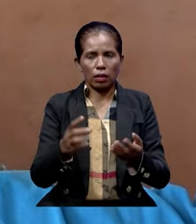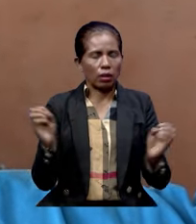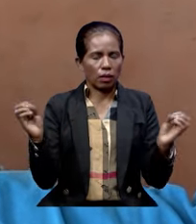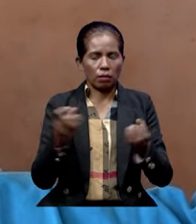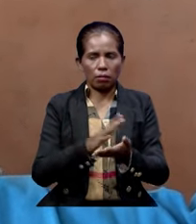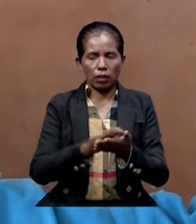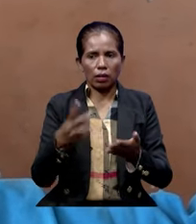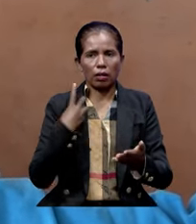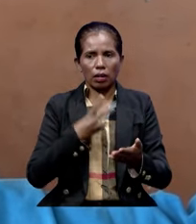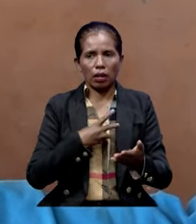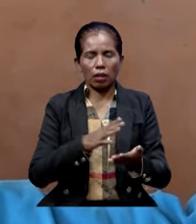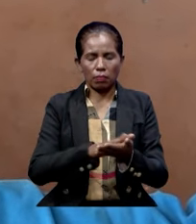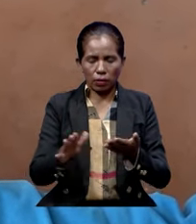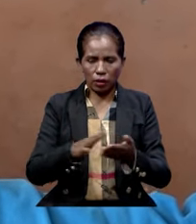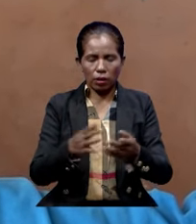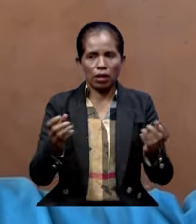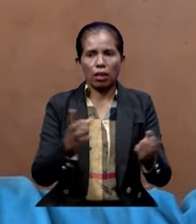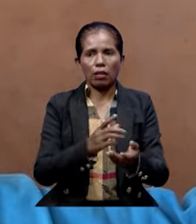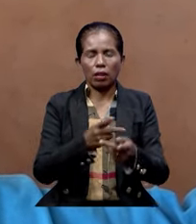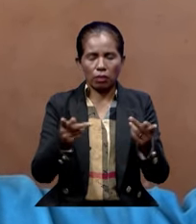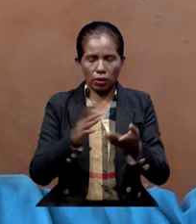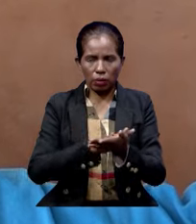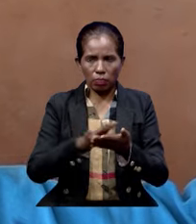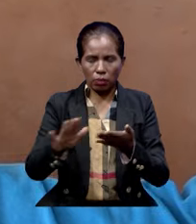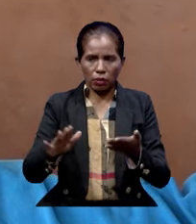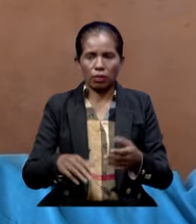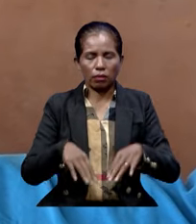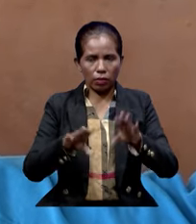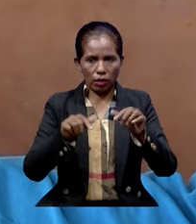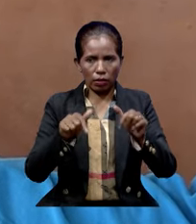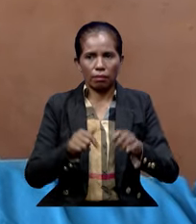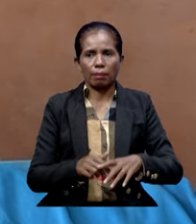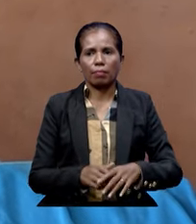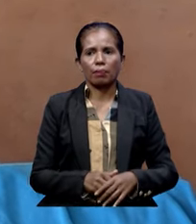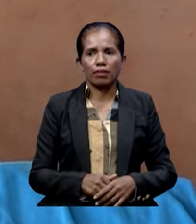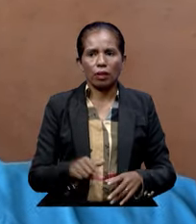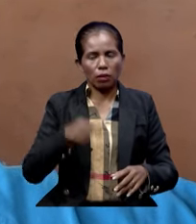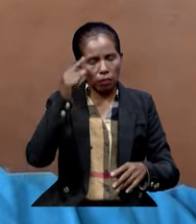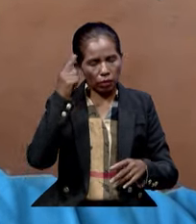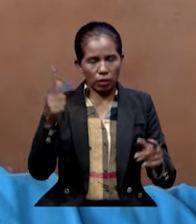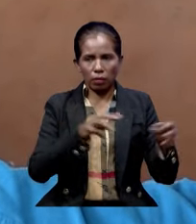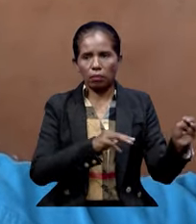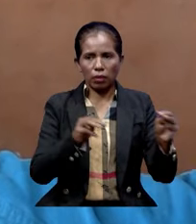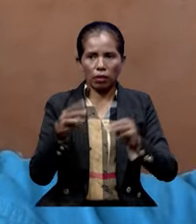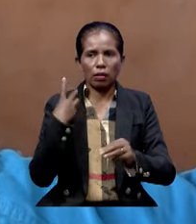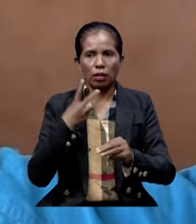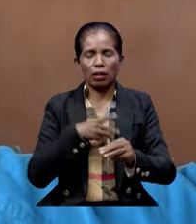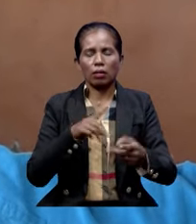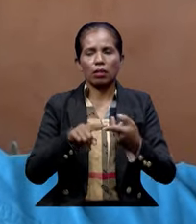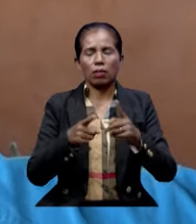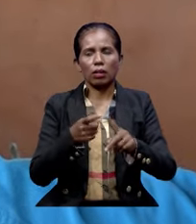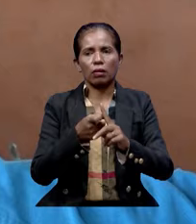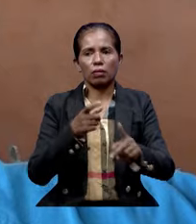lamai dasar. Lebe amak dasar be alof alumos ni mami tur faham. Lebe gubernur saya mai muda ami. Ami nama lu kusili